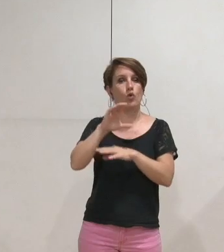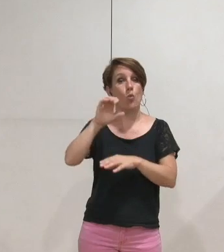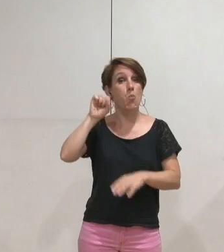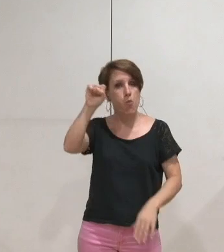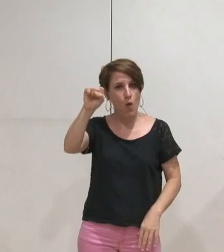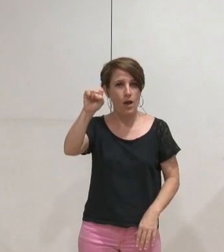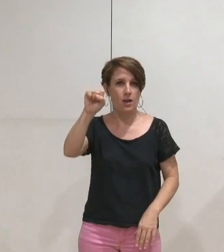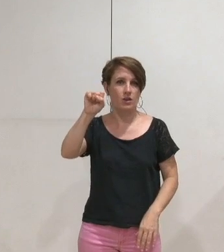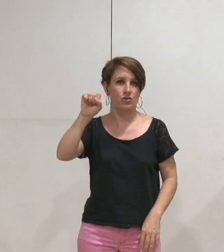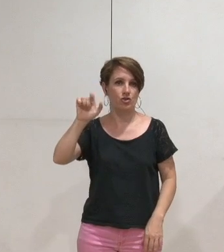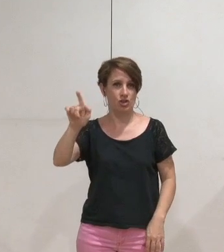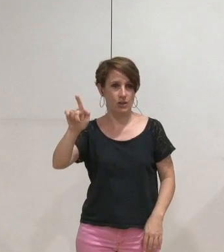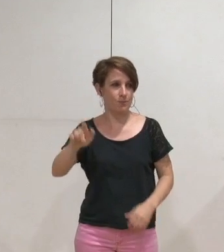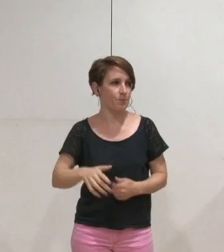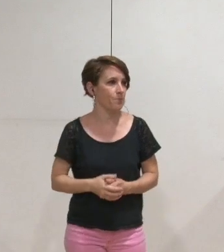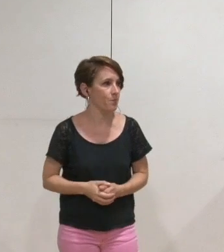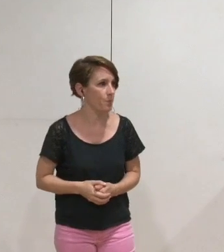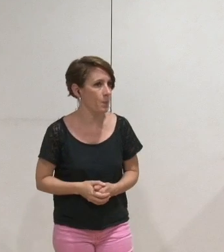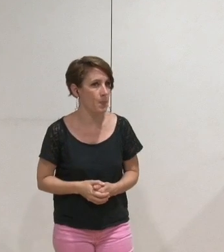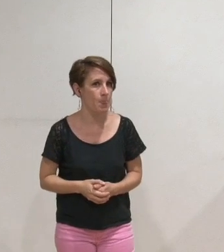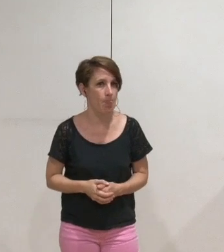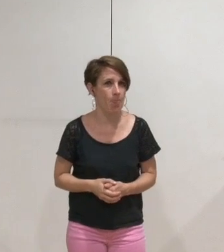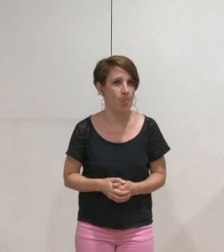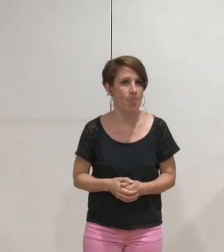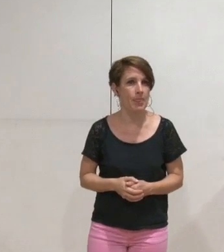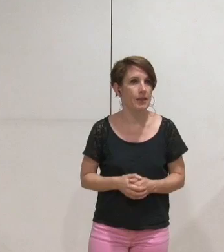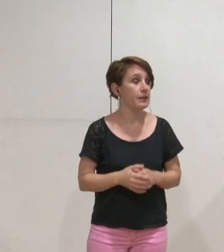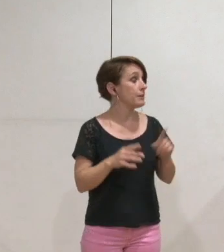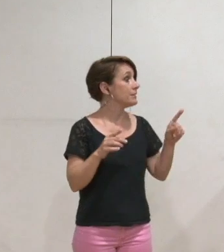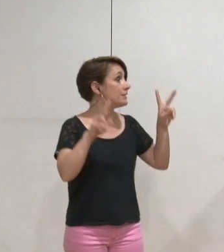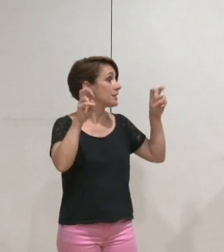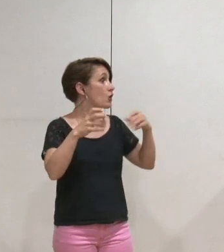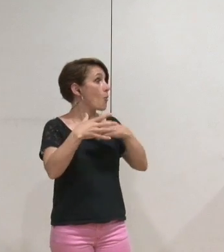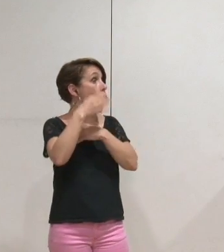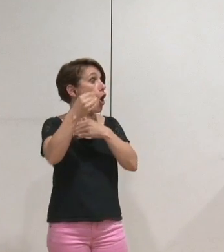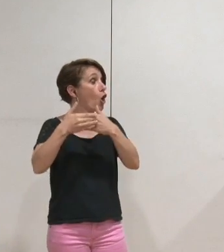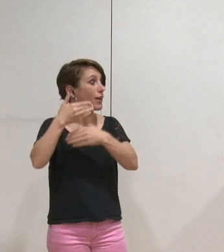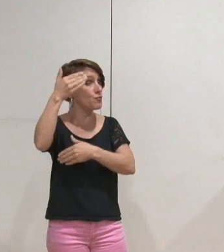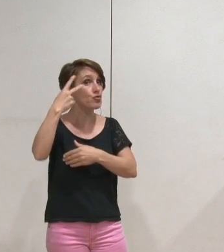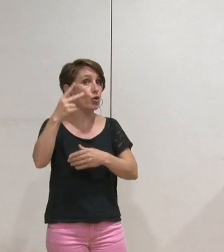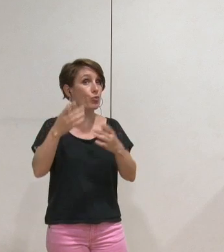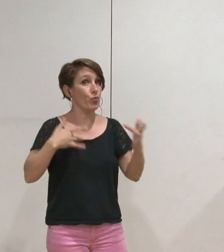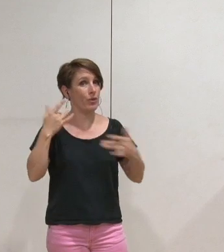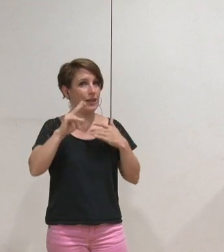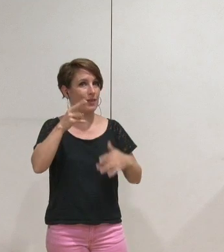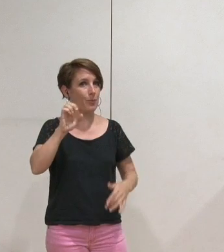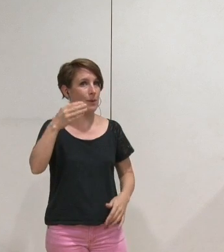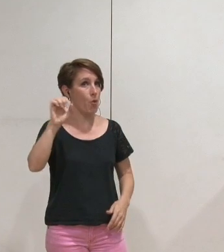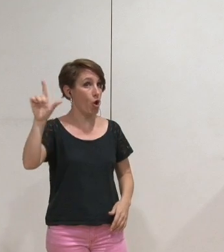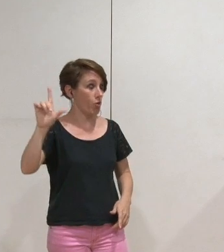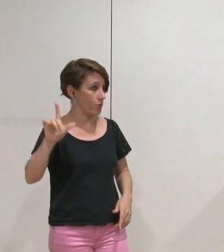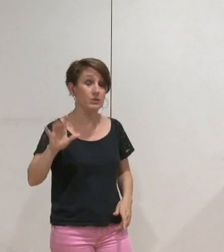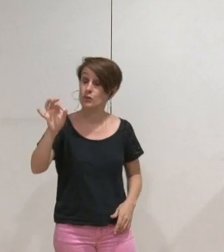municipal qui ne prend pas part au vote c'est leors les murs de Prémol voilà c'est bien de le